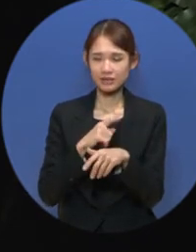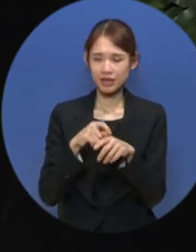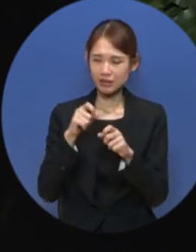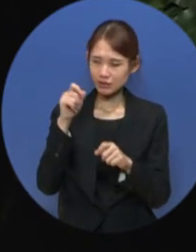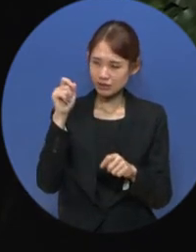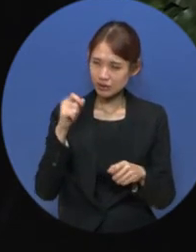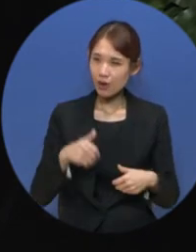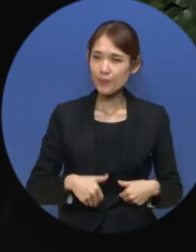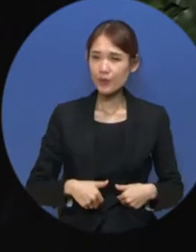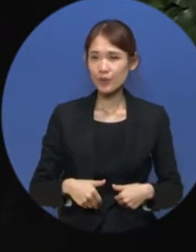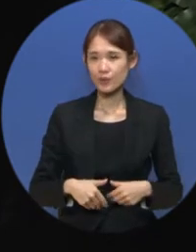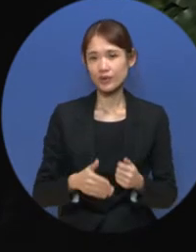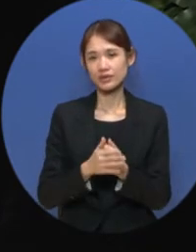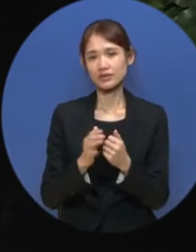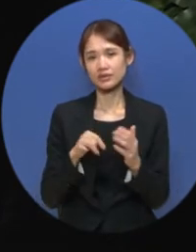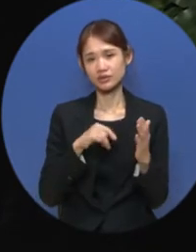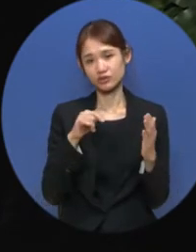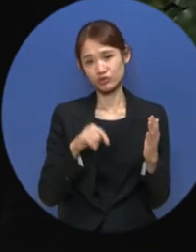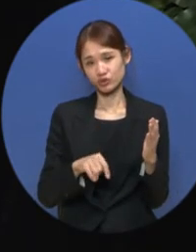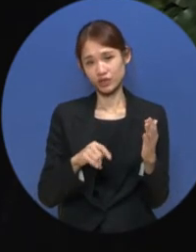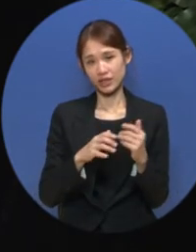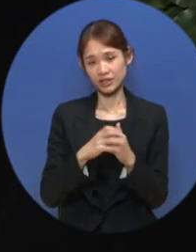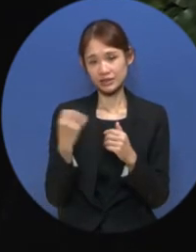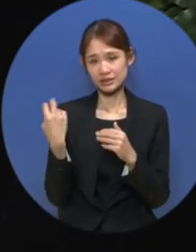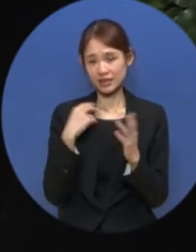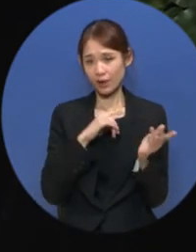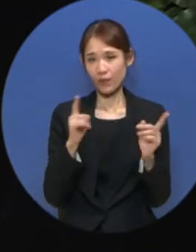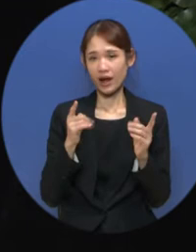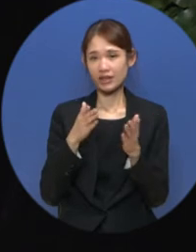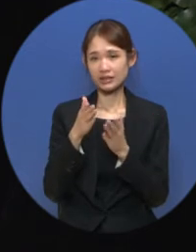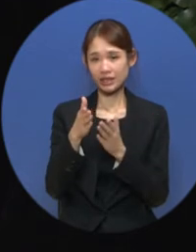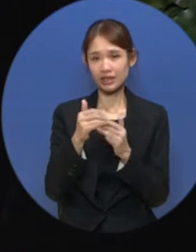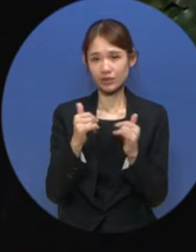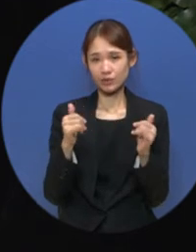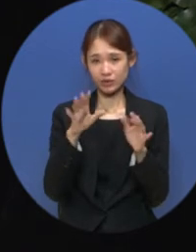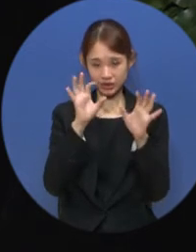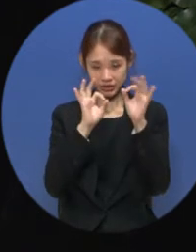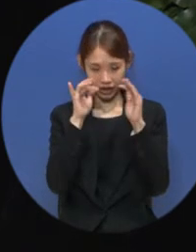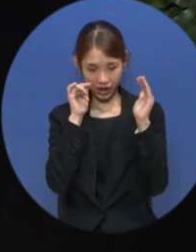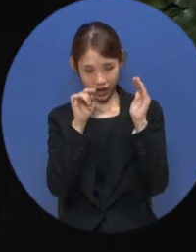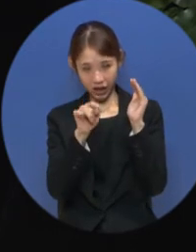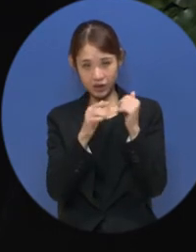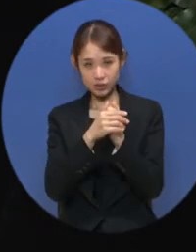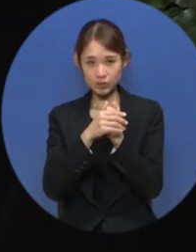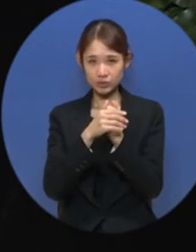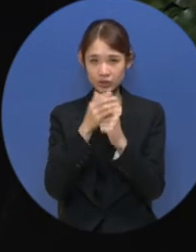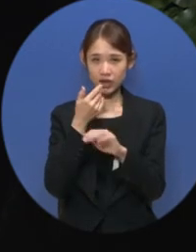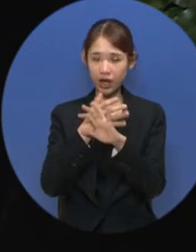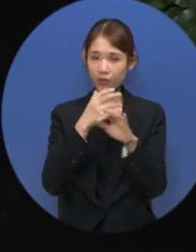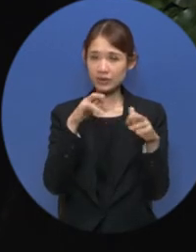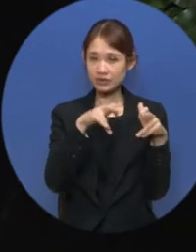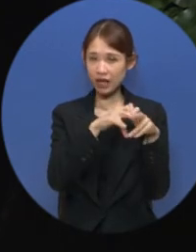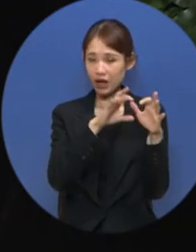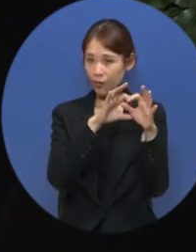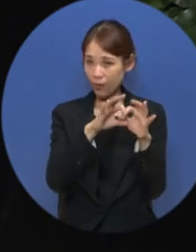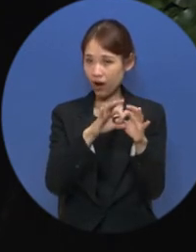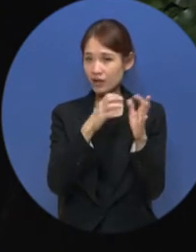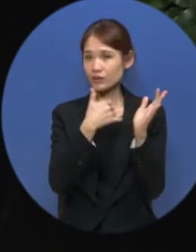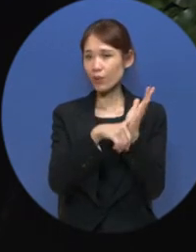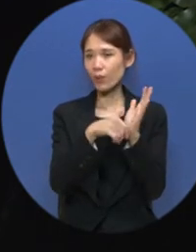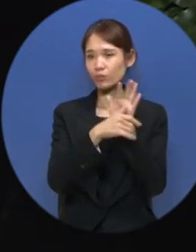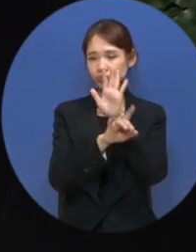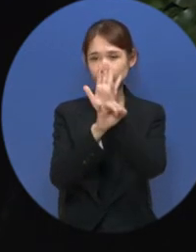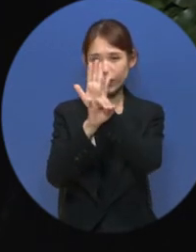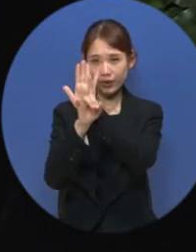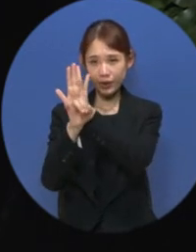있었습니다. 예. 예, 그 와중에 이제 뭐 재활의학과 전문의분도 찾아뵙고 네. 또 해외 뭐 장애인 관련된 이제 용품 박람회